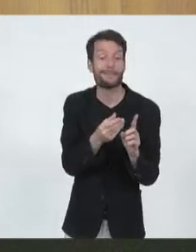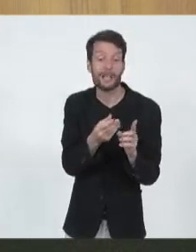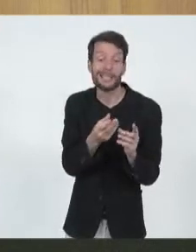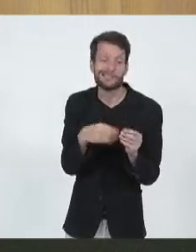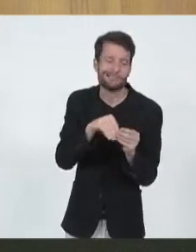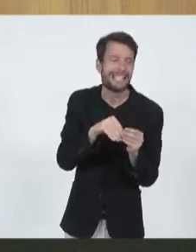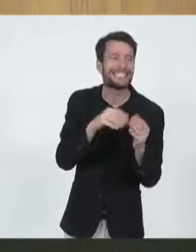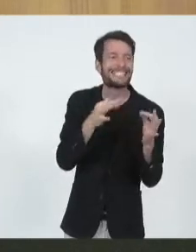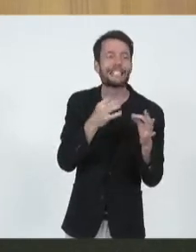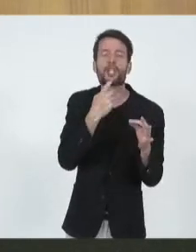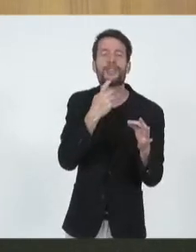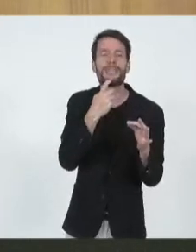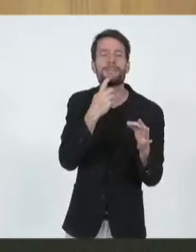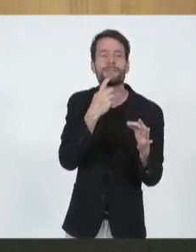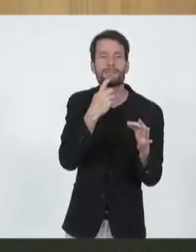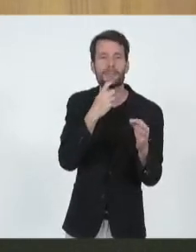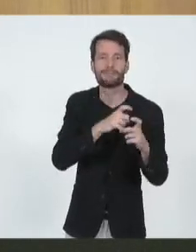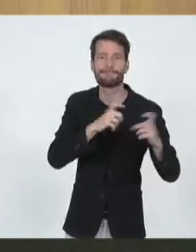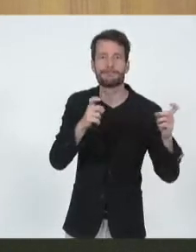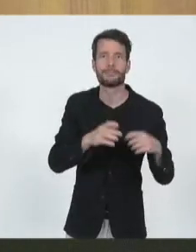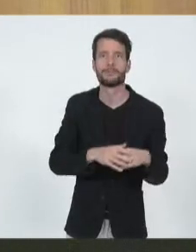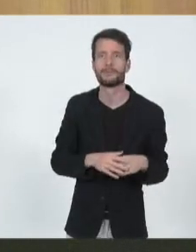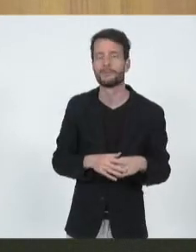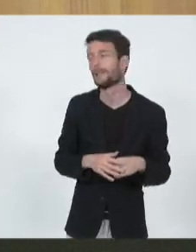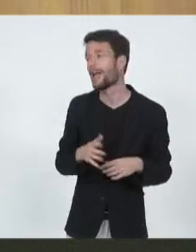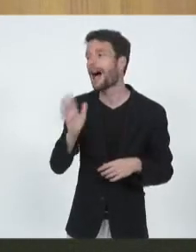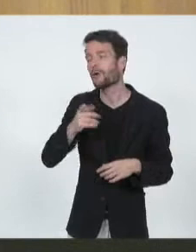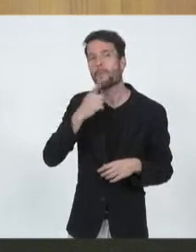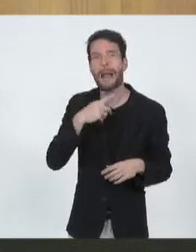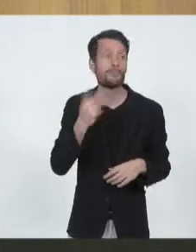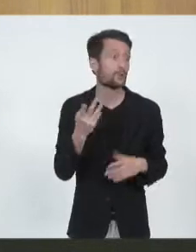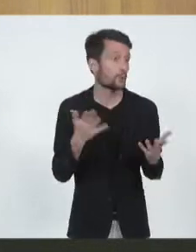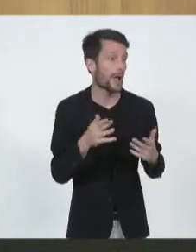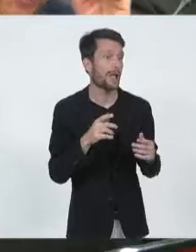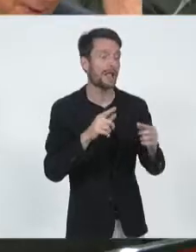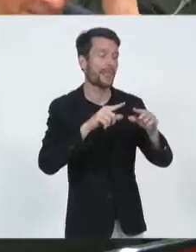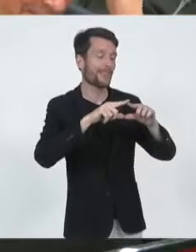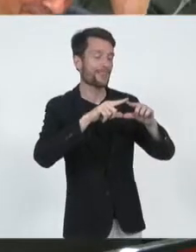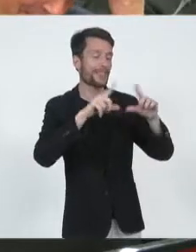d'augmentation et qu'à l'époque, dans les travées, on parlait surtout de l'augmentation du ticket du métro.